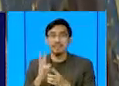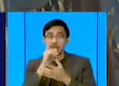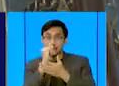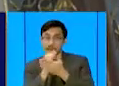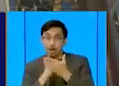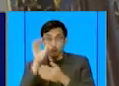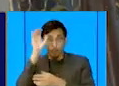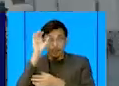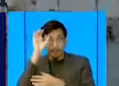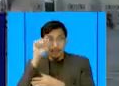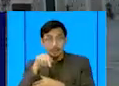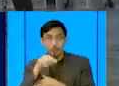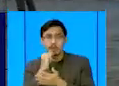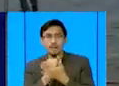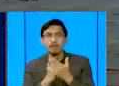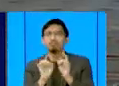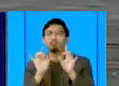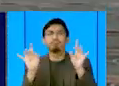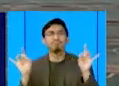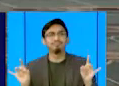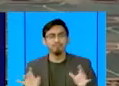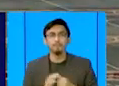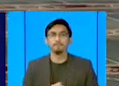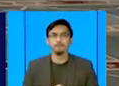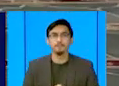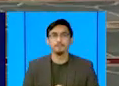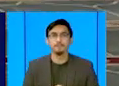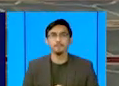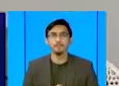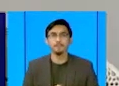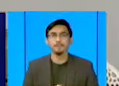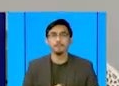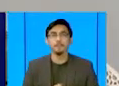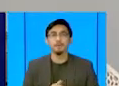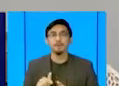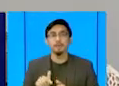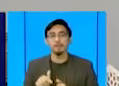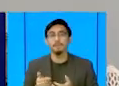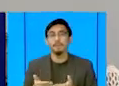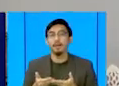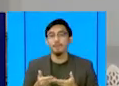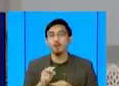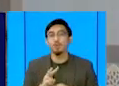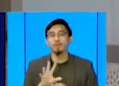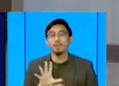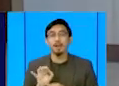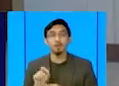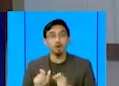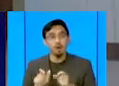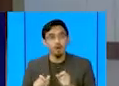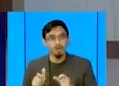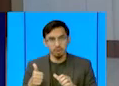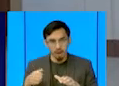dan Oriental. Tak heran, masjid berkapasitas 2.400 orang ini menjadi daya tarik tersendiri, tak